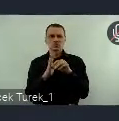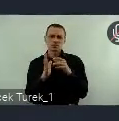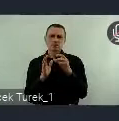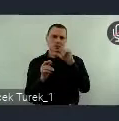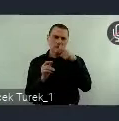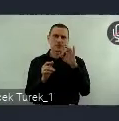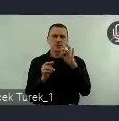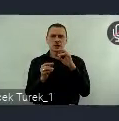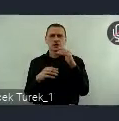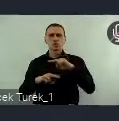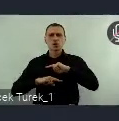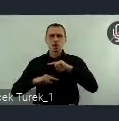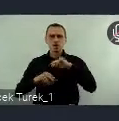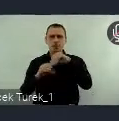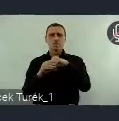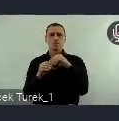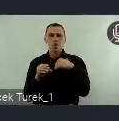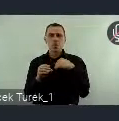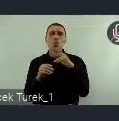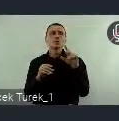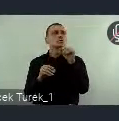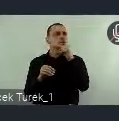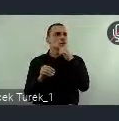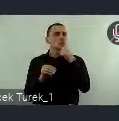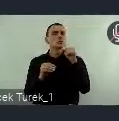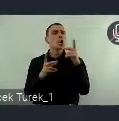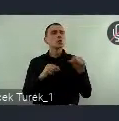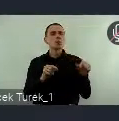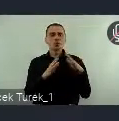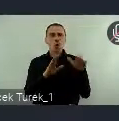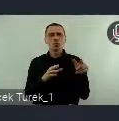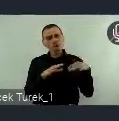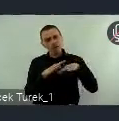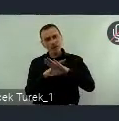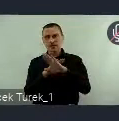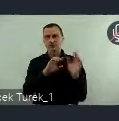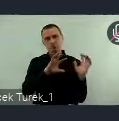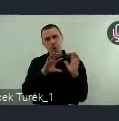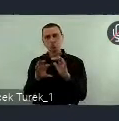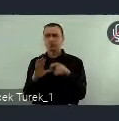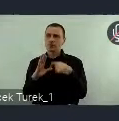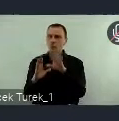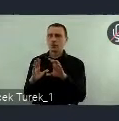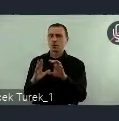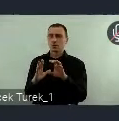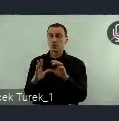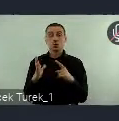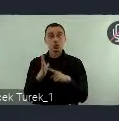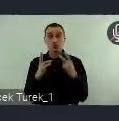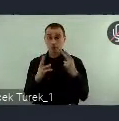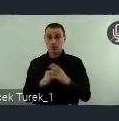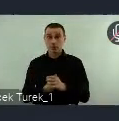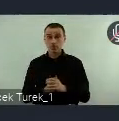seniorów mający na celu aktywizację po prostu wyciąganie ludzi z domu itd No i wszystko To o czym mówiłem również może mieć zastosowanie